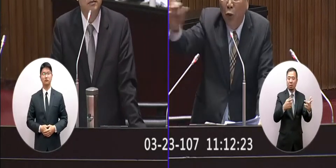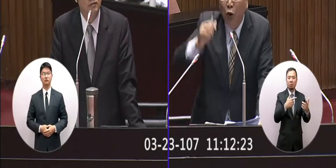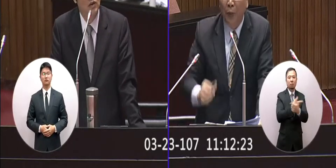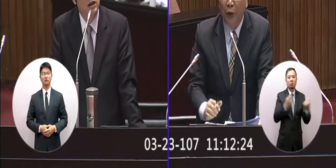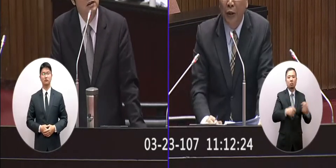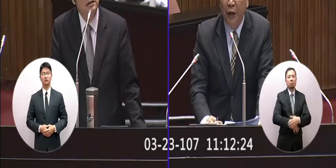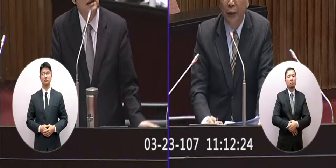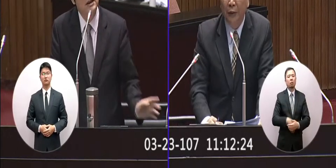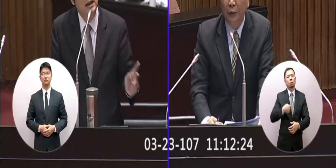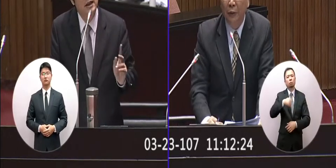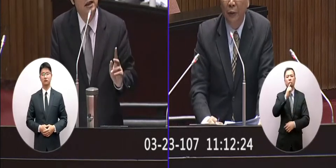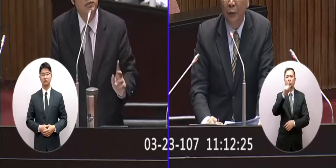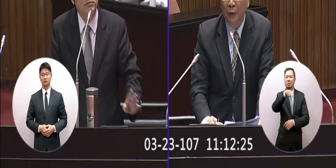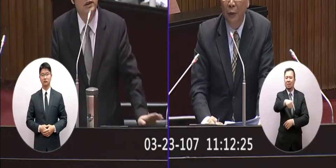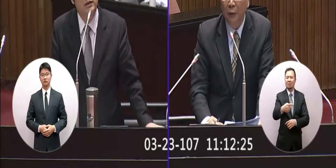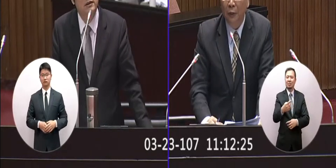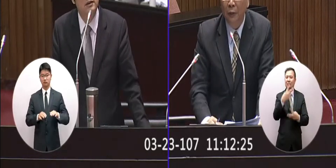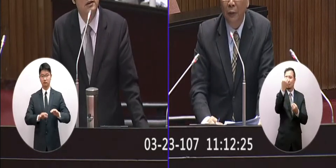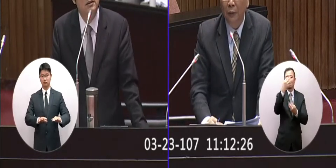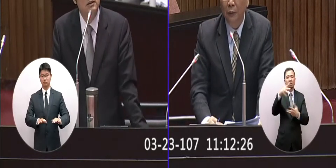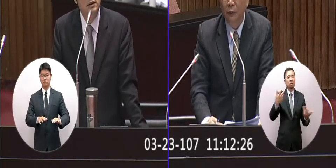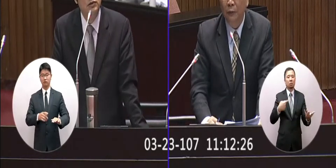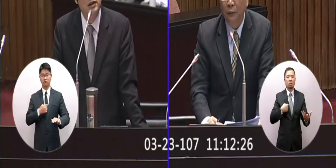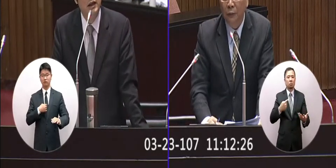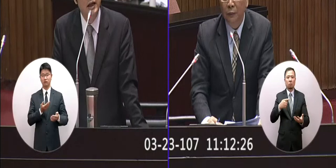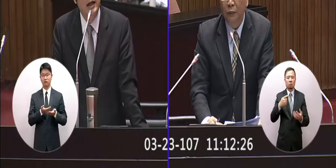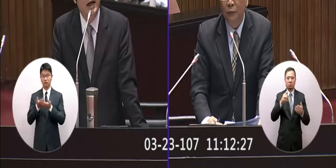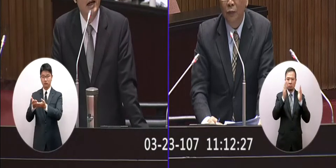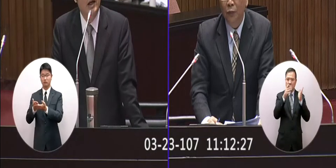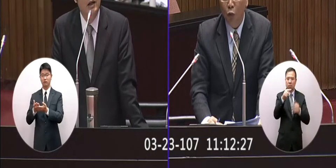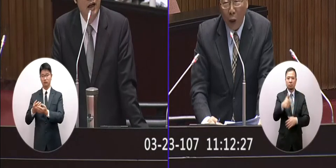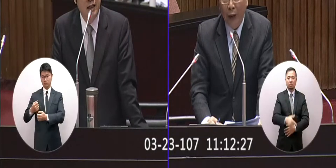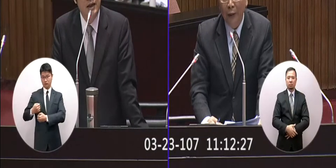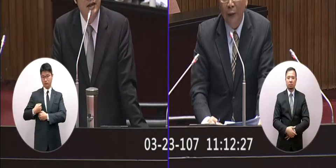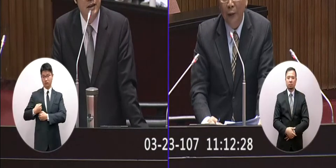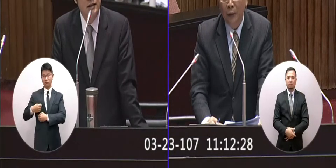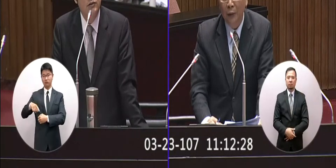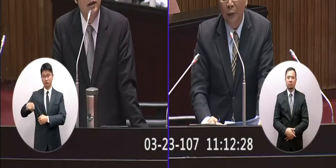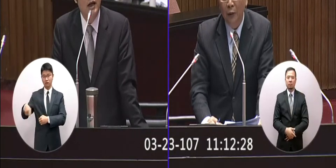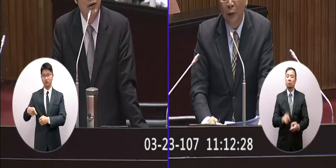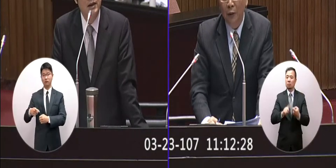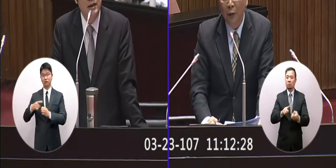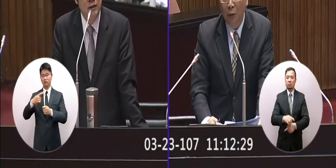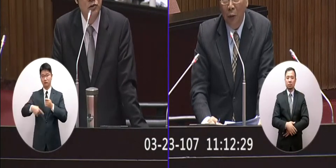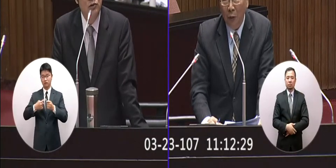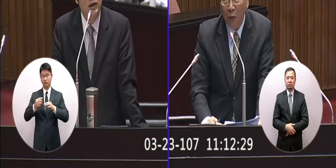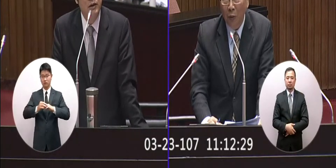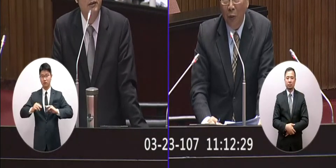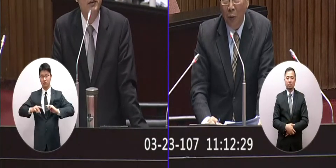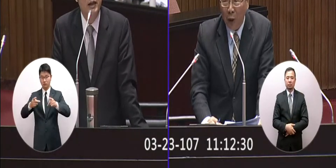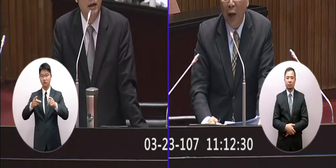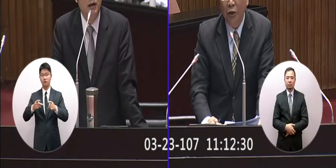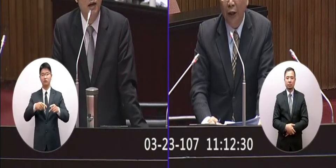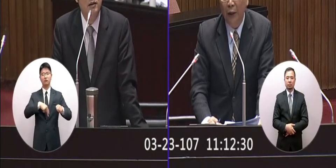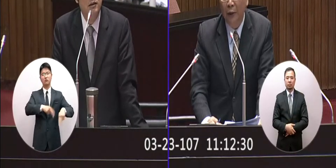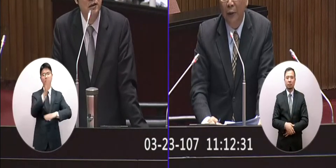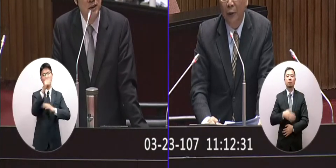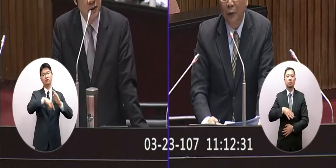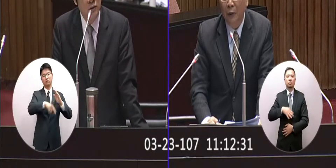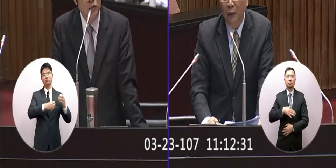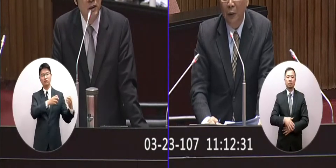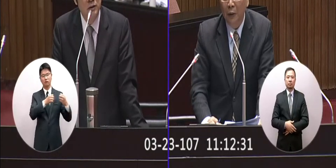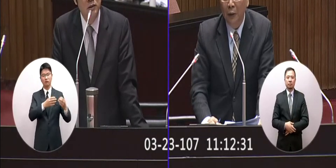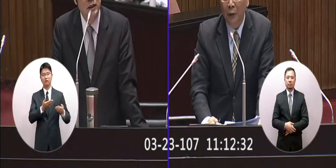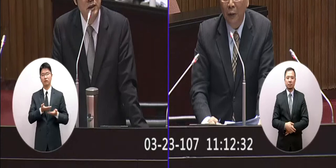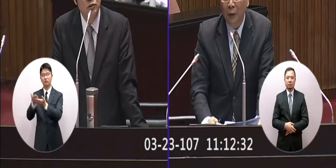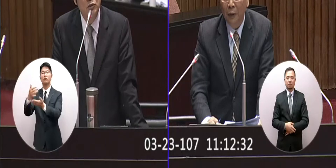哪时候改我都没有意见 现在一个版本就是军人的年改还在行政院还未上送到立法院 我了解